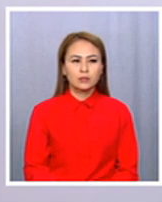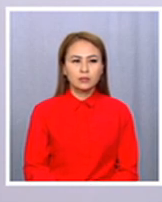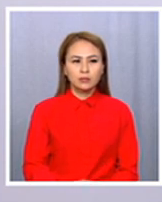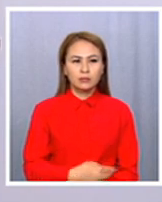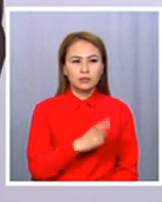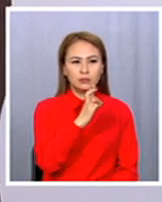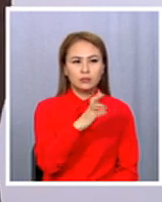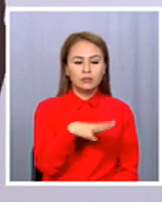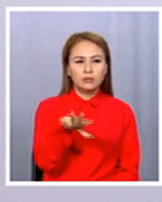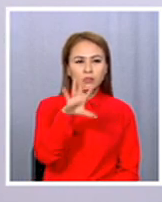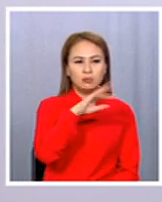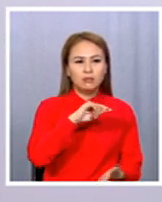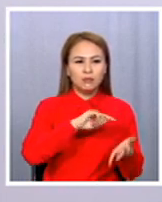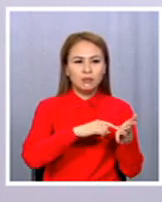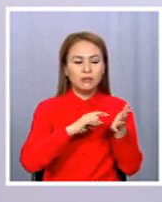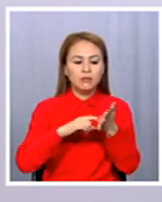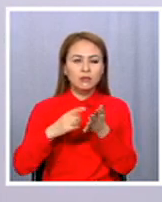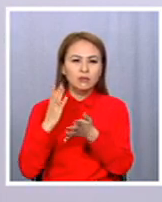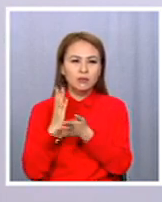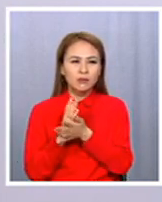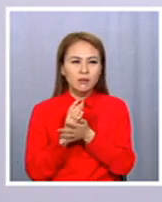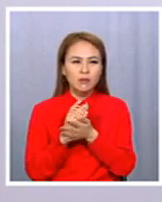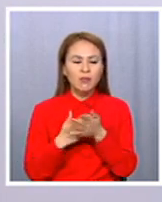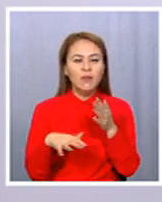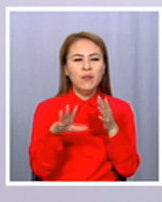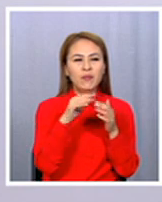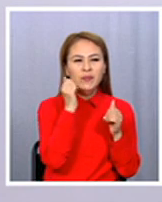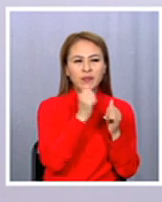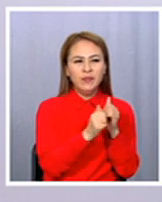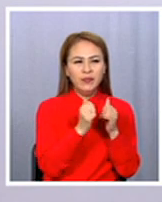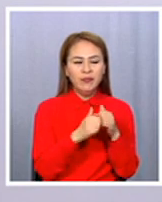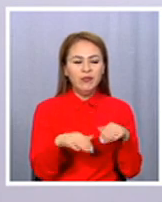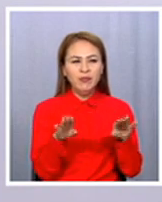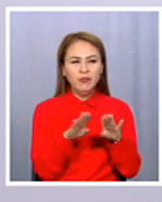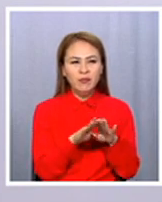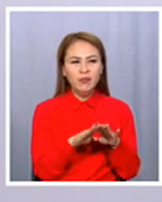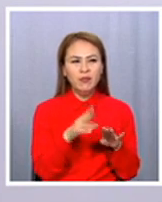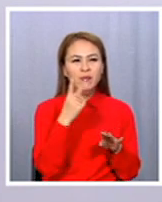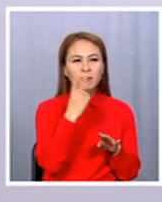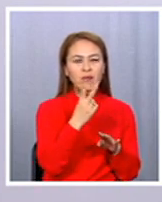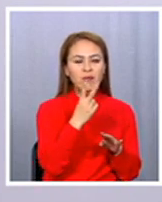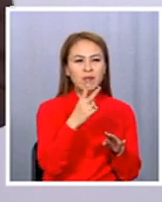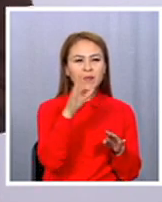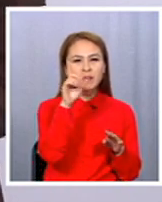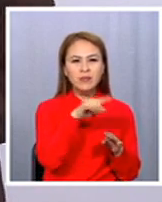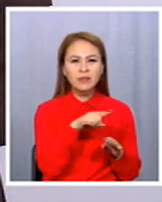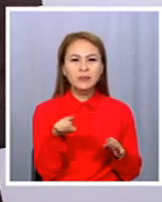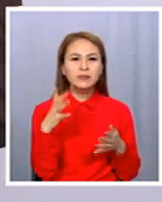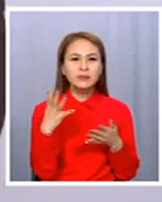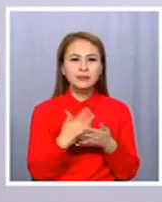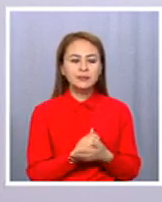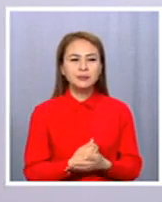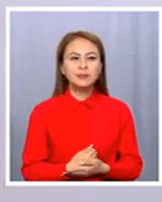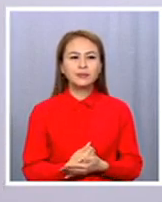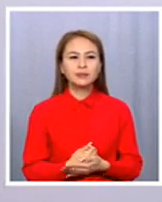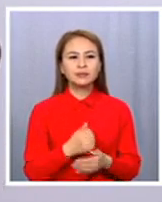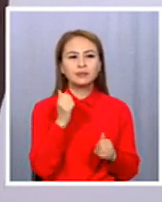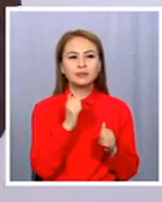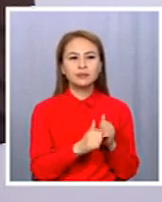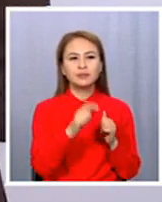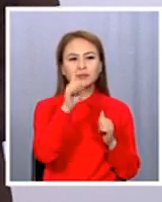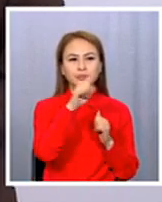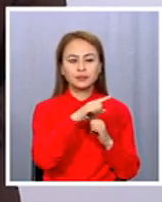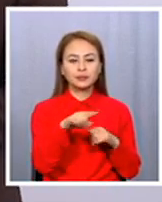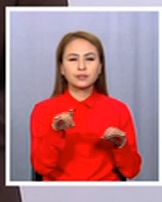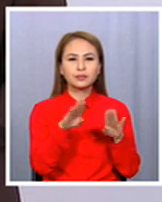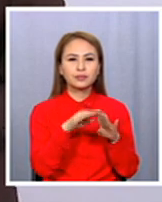барлығында нүкте болады және әрқайсысында осы нүктеден екі сәуле шығады. Әр бұрышта дәл осындай